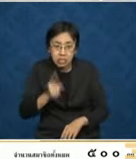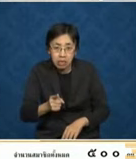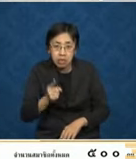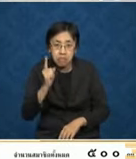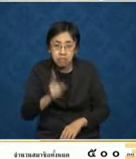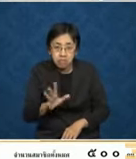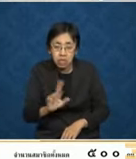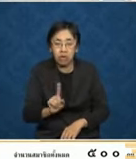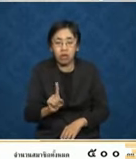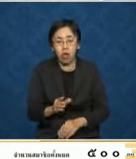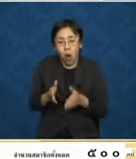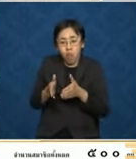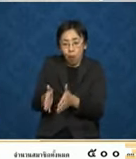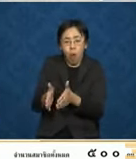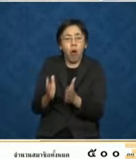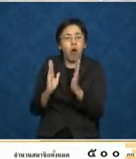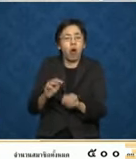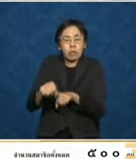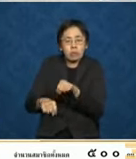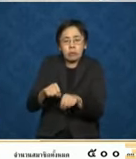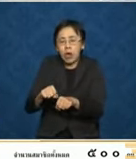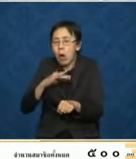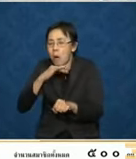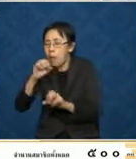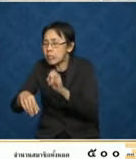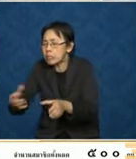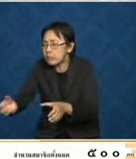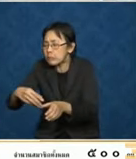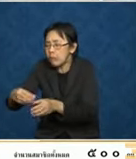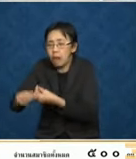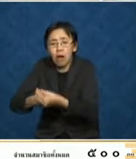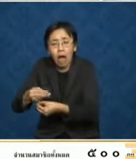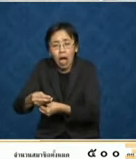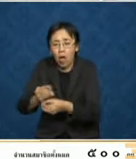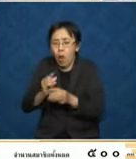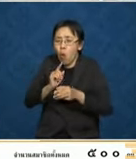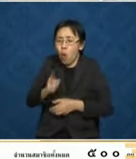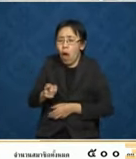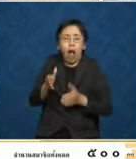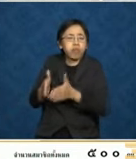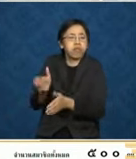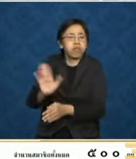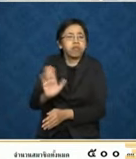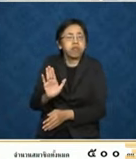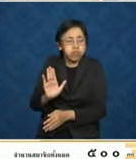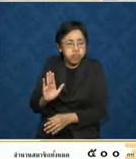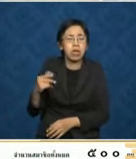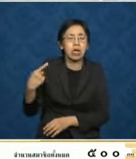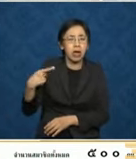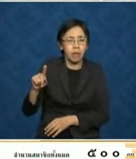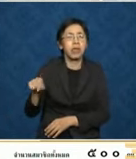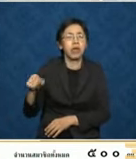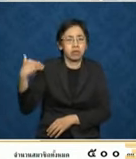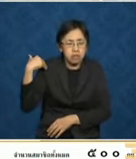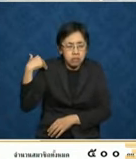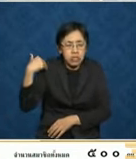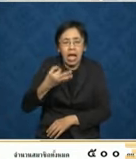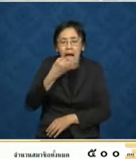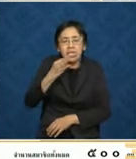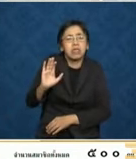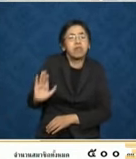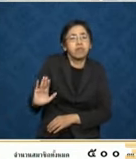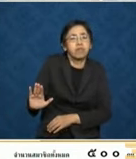ะครับก็ไม่ได้ปักปั๊มซาเล้งนะครับแต่ว่าพูดถึงว่าทุกอาชีพนะครับมีประโยชน์ต่อประชาชนแล้ว